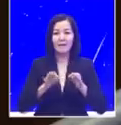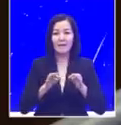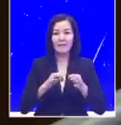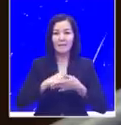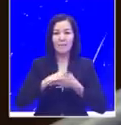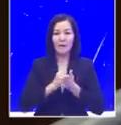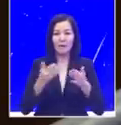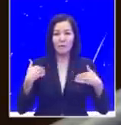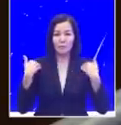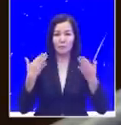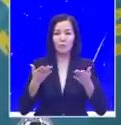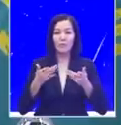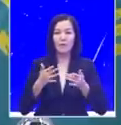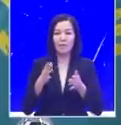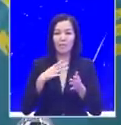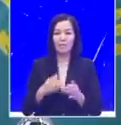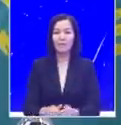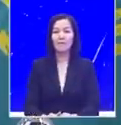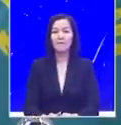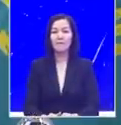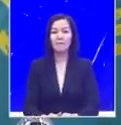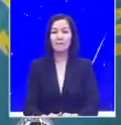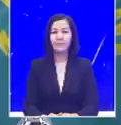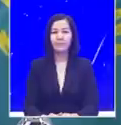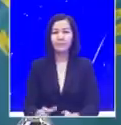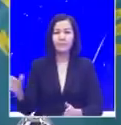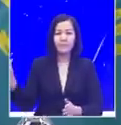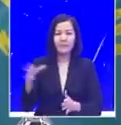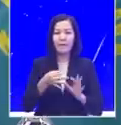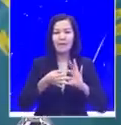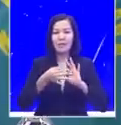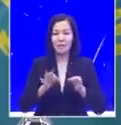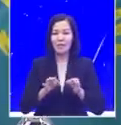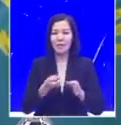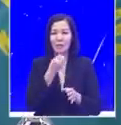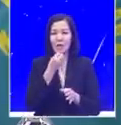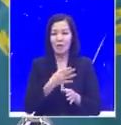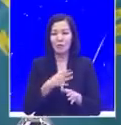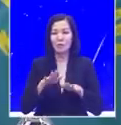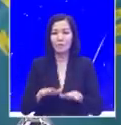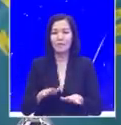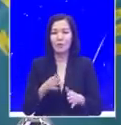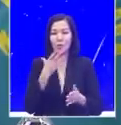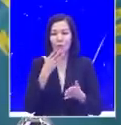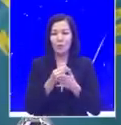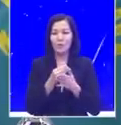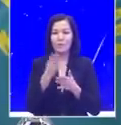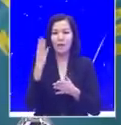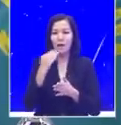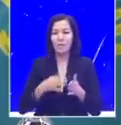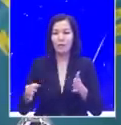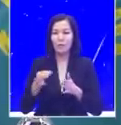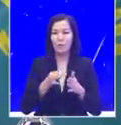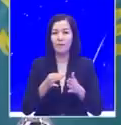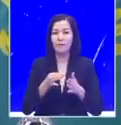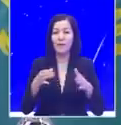мақылдауына ұсынуды талап етті. Бәрін қараңдар, чтоб хороший, нормальный, местный, нашей Алматинской